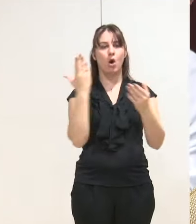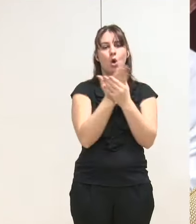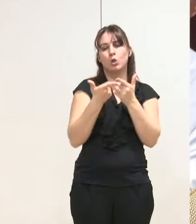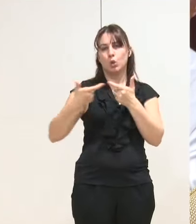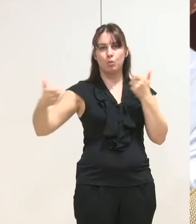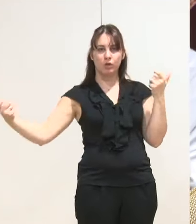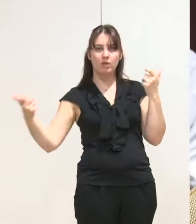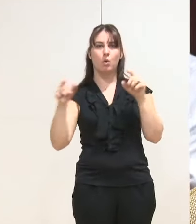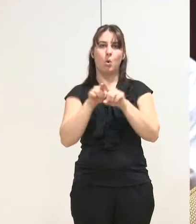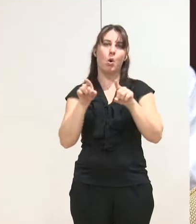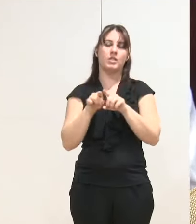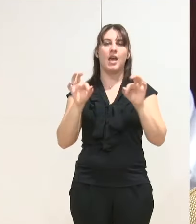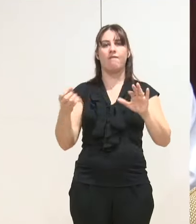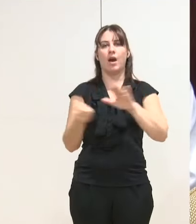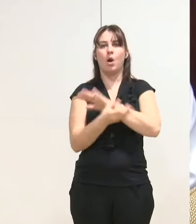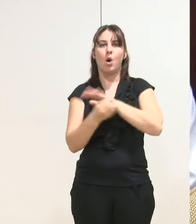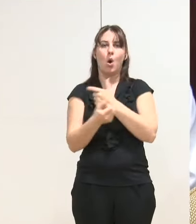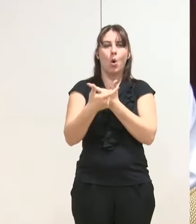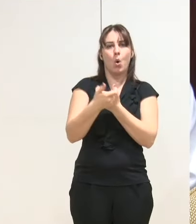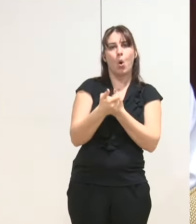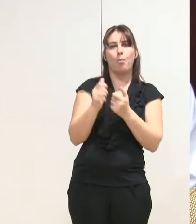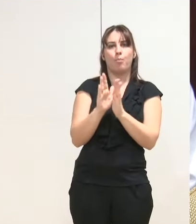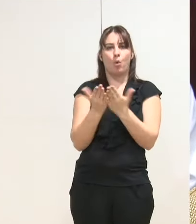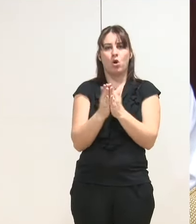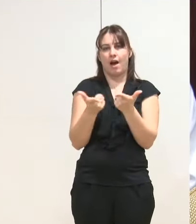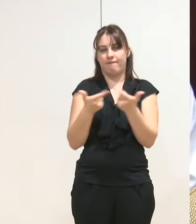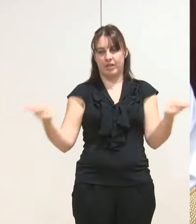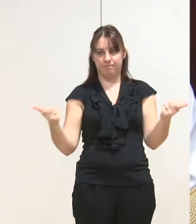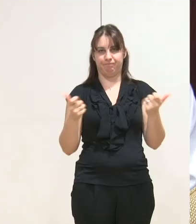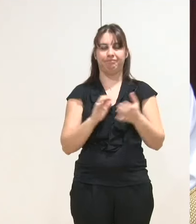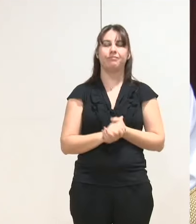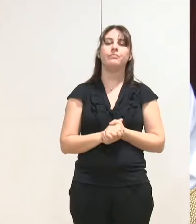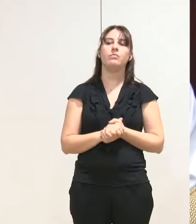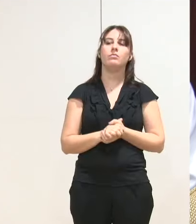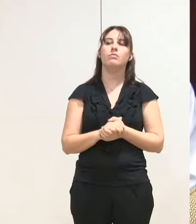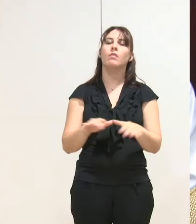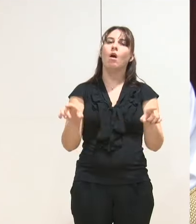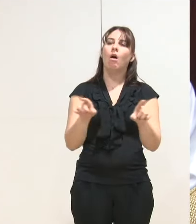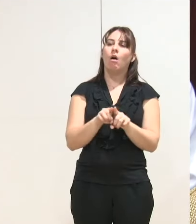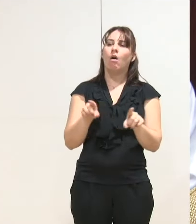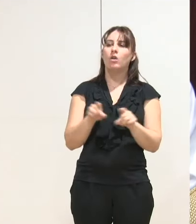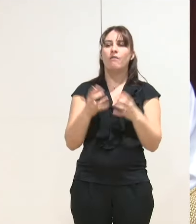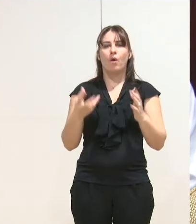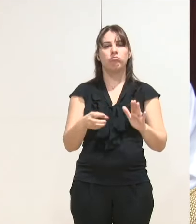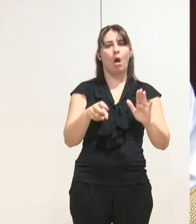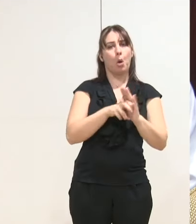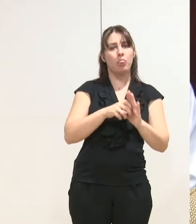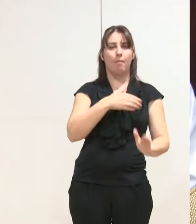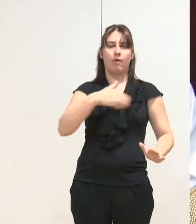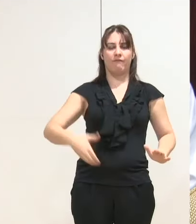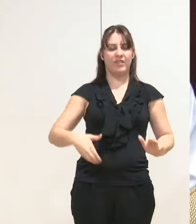service reprographie pour essayer aussi de sortir d'un simple débat Grenoble ville de